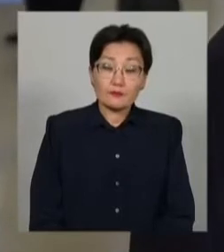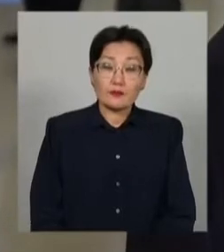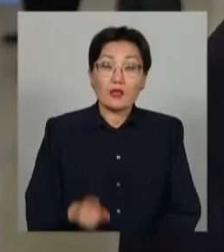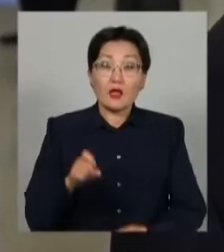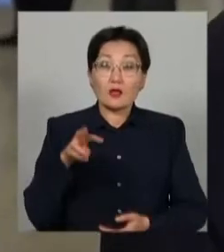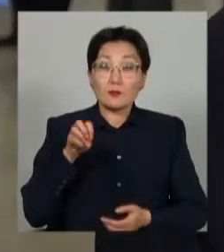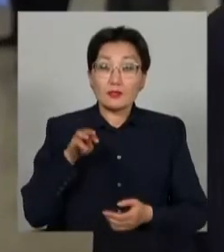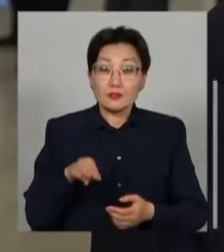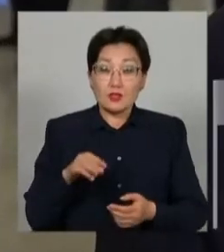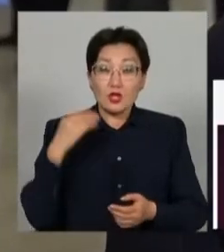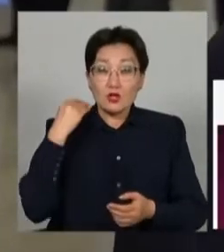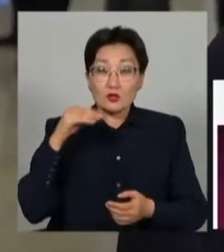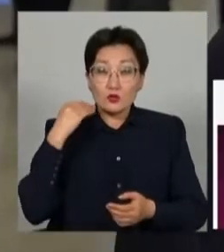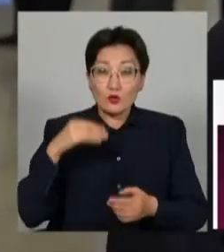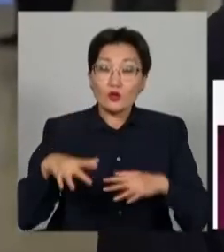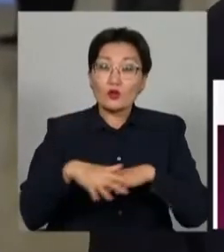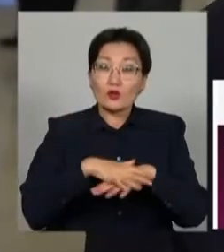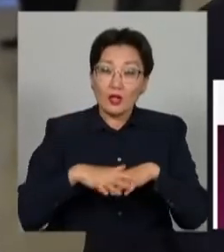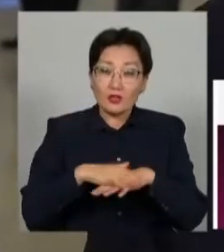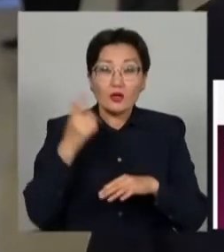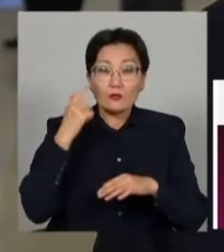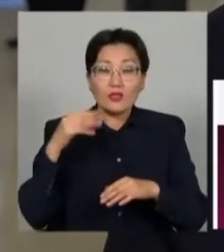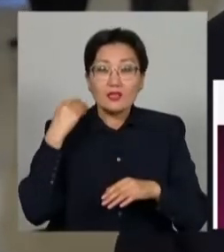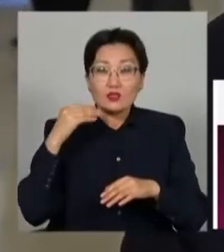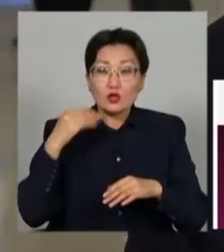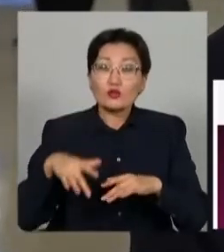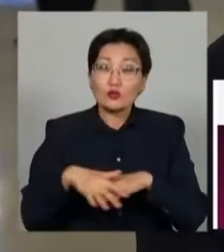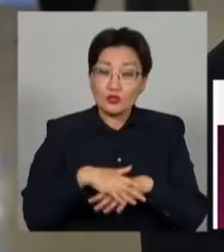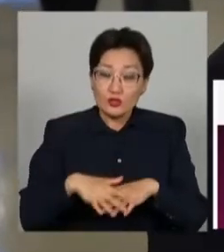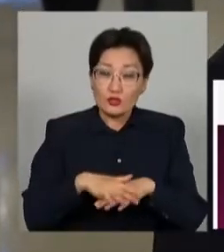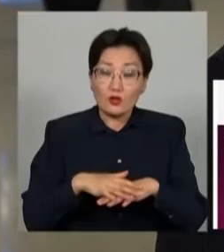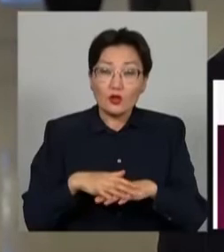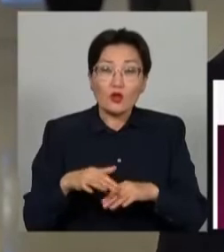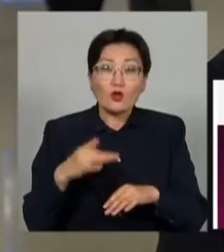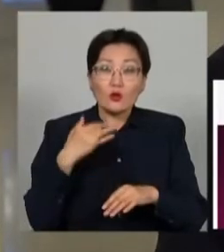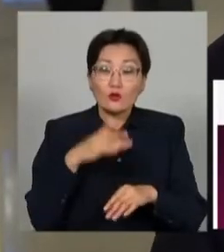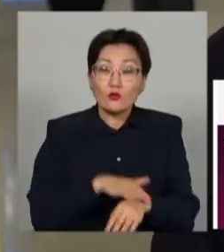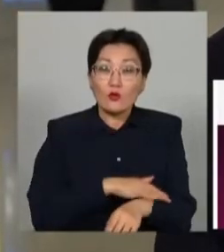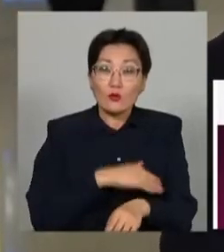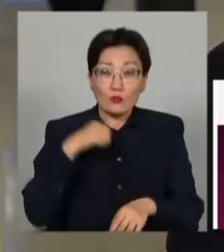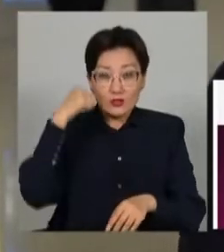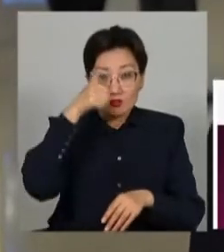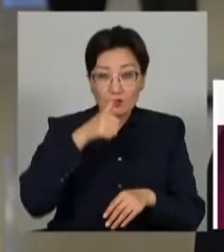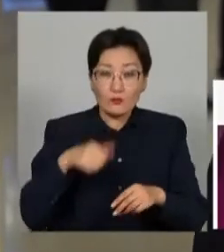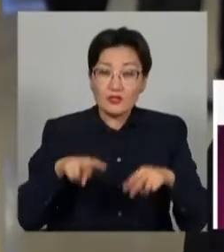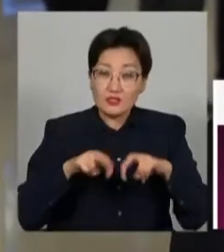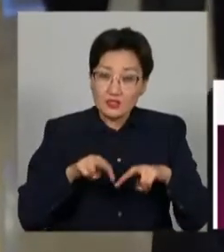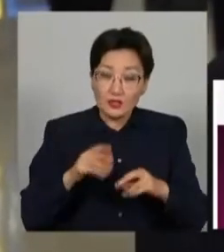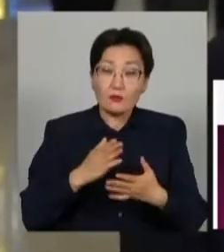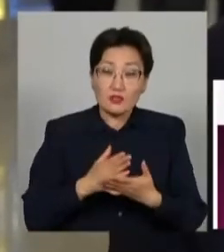Ахаңды түрік дүниесі білет. Түрік дүниесі көп жылдары зерттеп жүр.